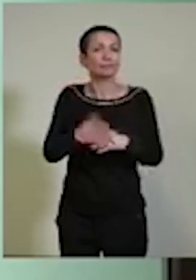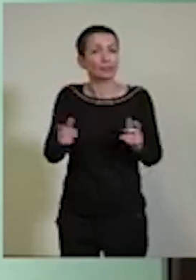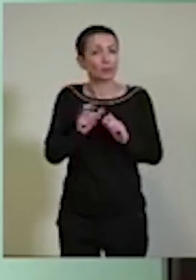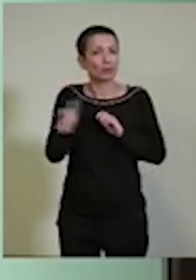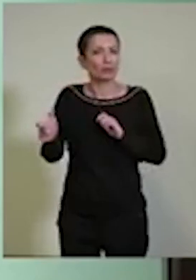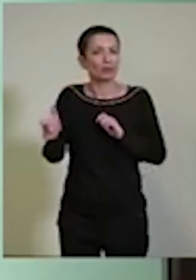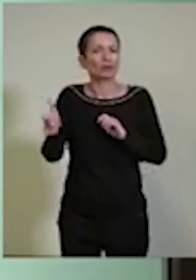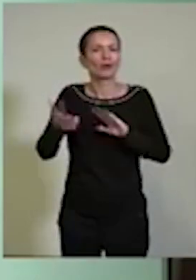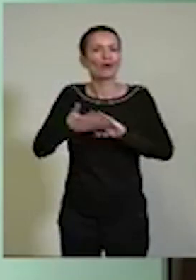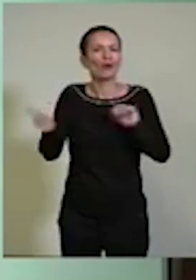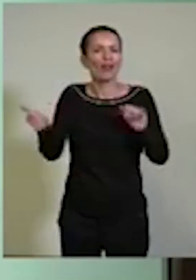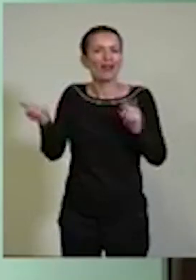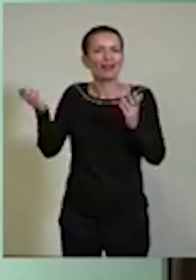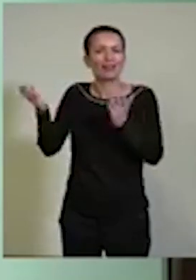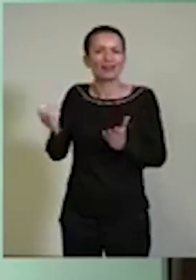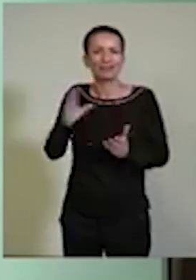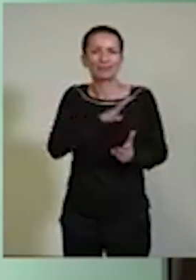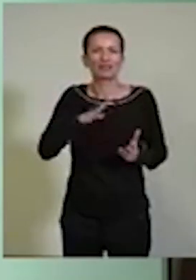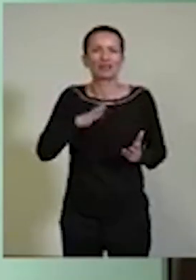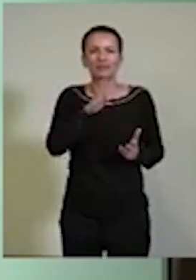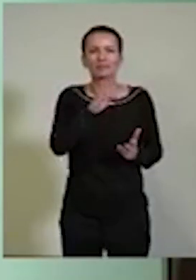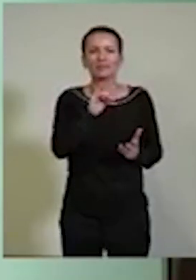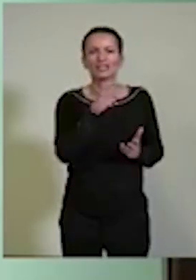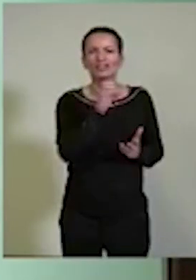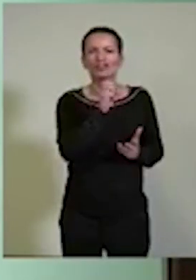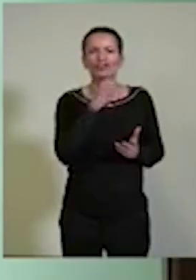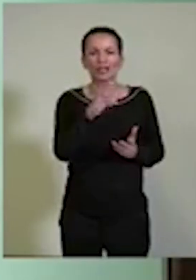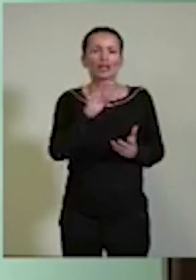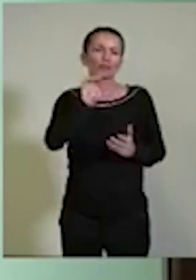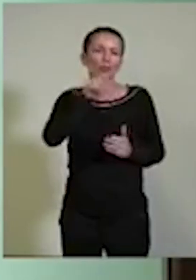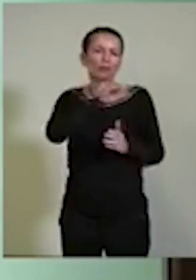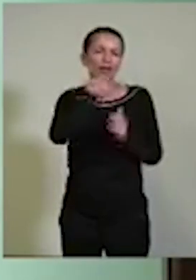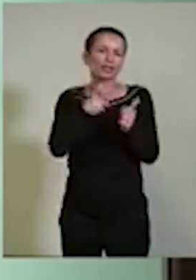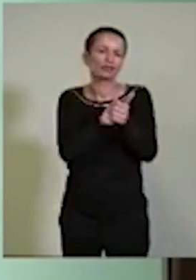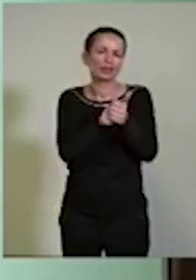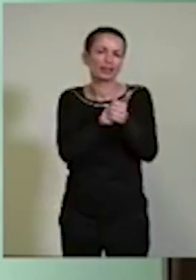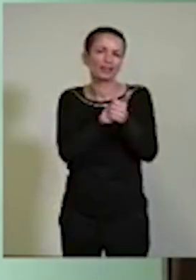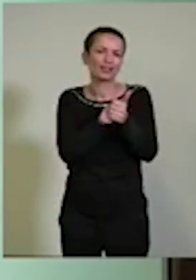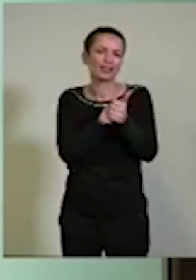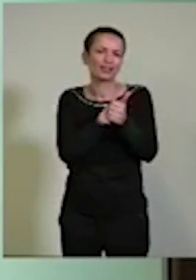parole à Claudine Bichet, notre première adjointe, qui va continuer.